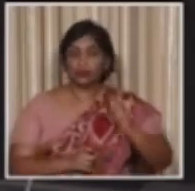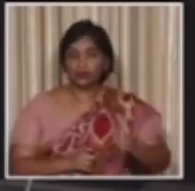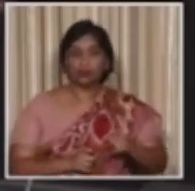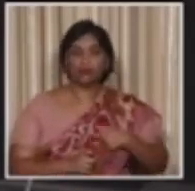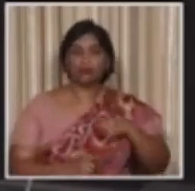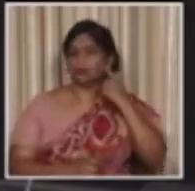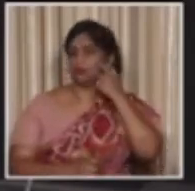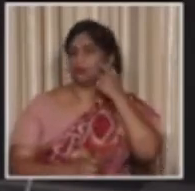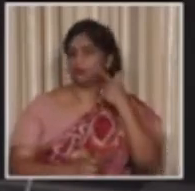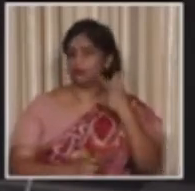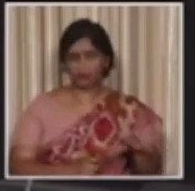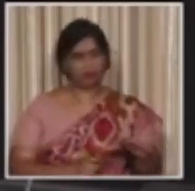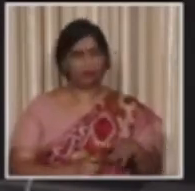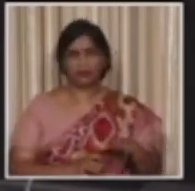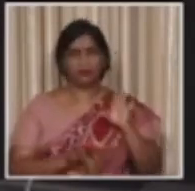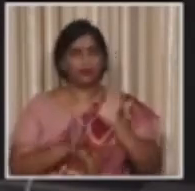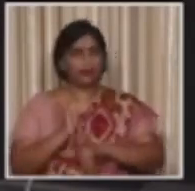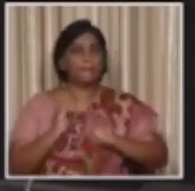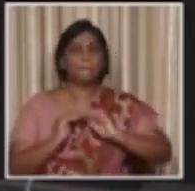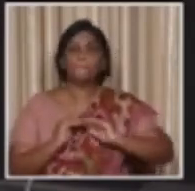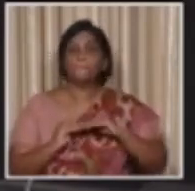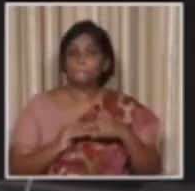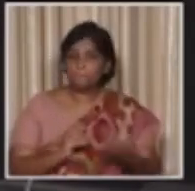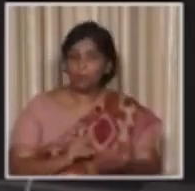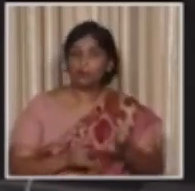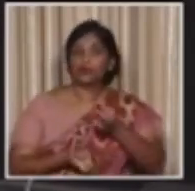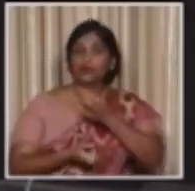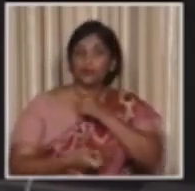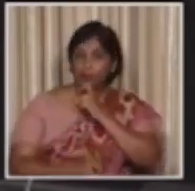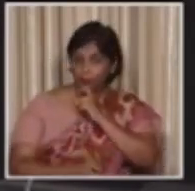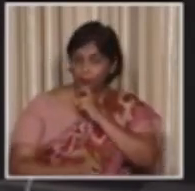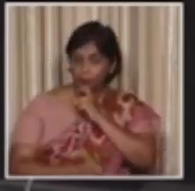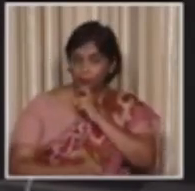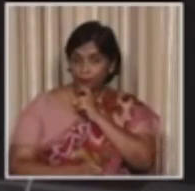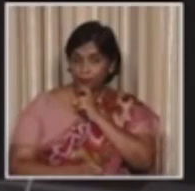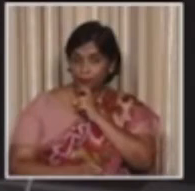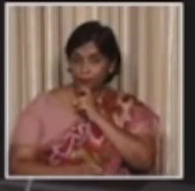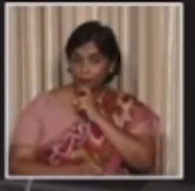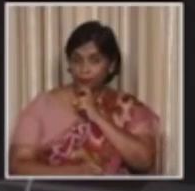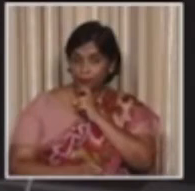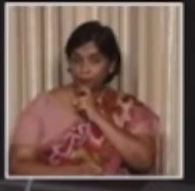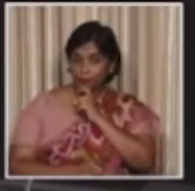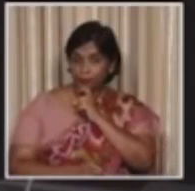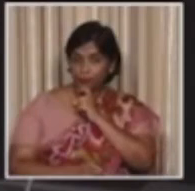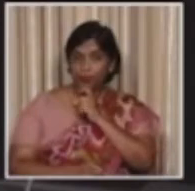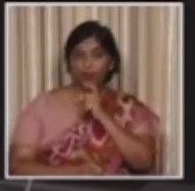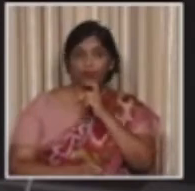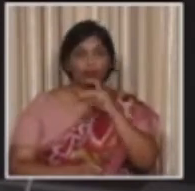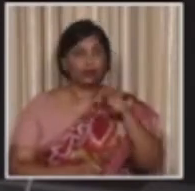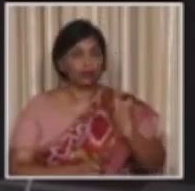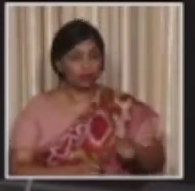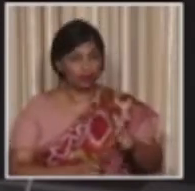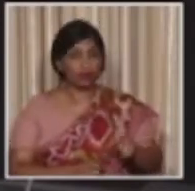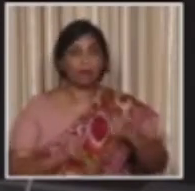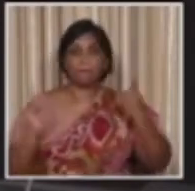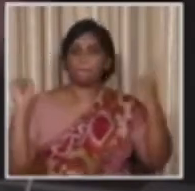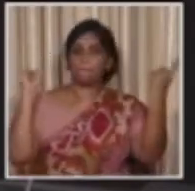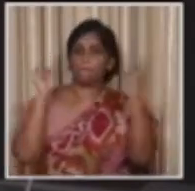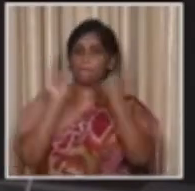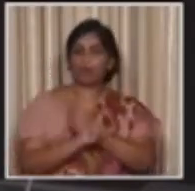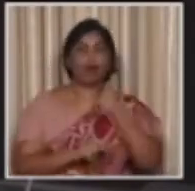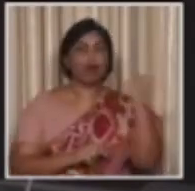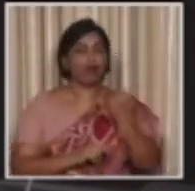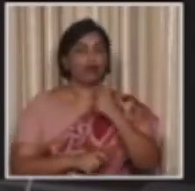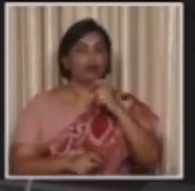උන්නාසයක ගණන් ගන්න නැතුව ඒක ප්‍රතික්ෂේප කරයින් පස්සේ නඩුකාර නඩුකාරවරයා මාරු කරලා